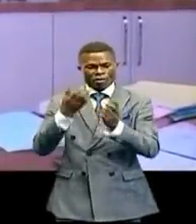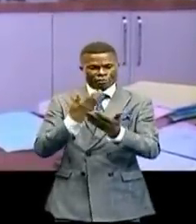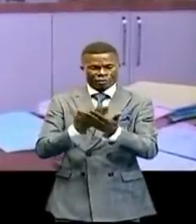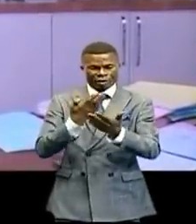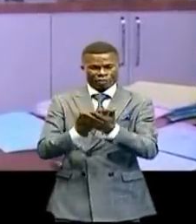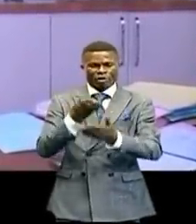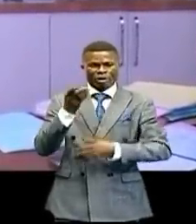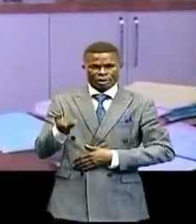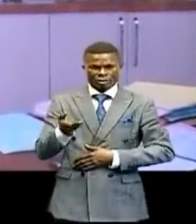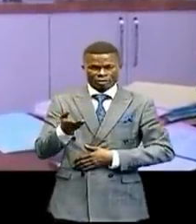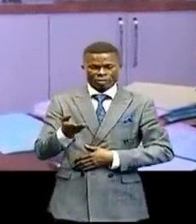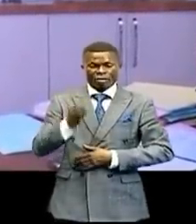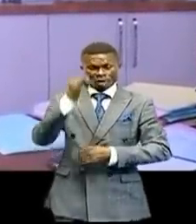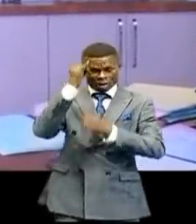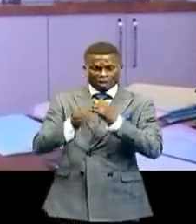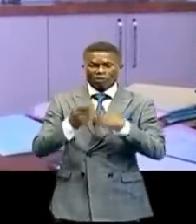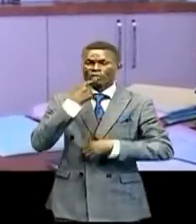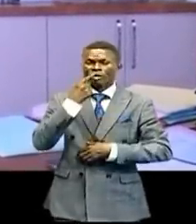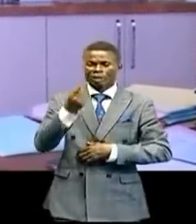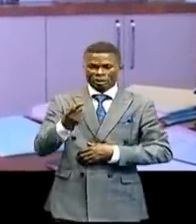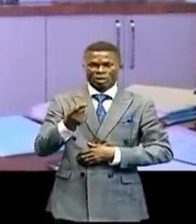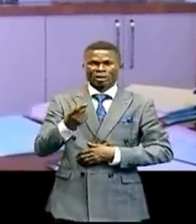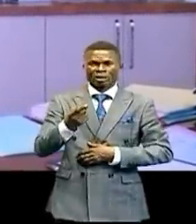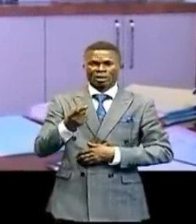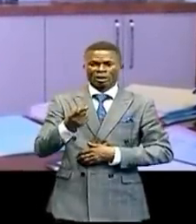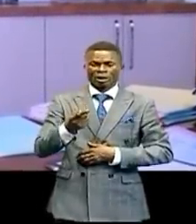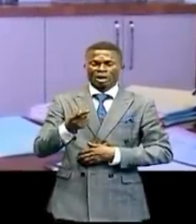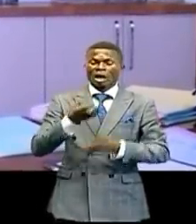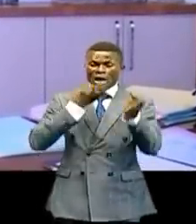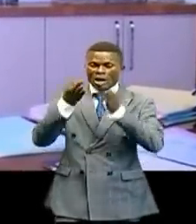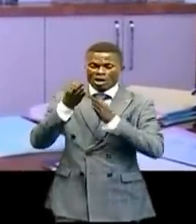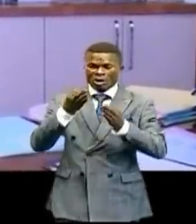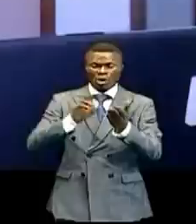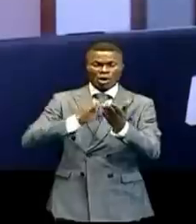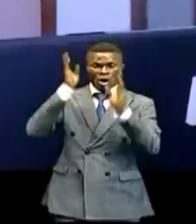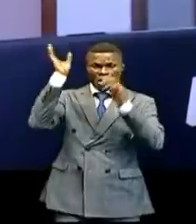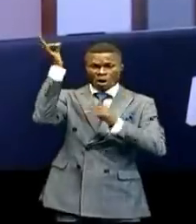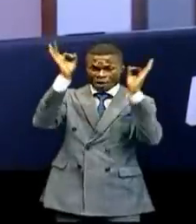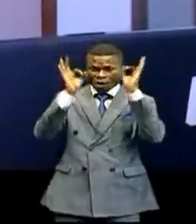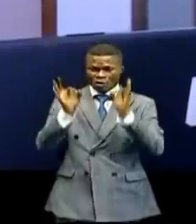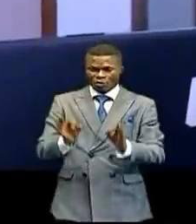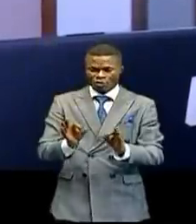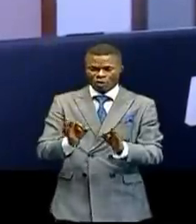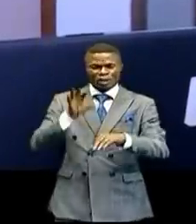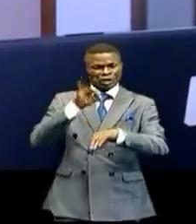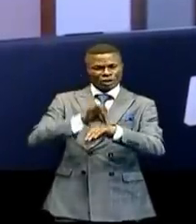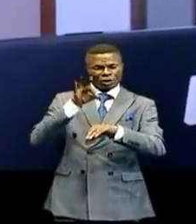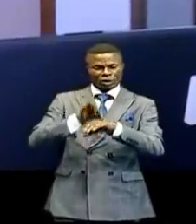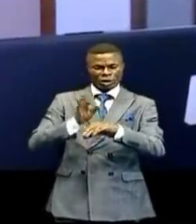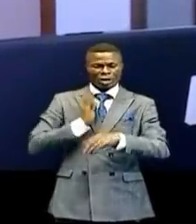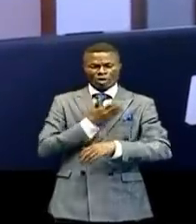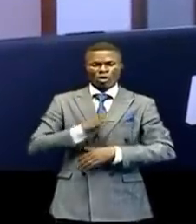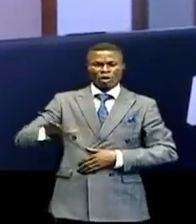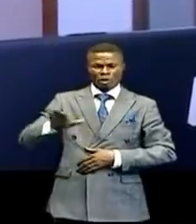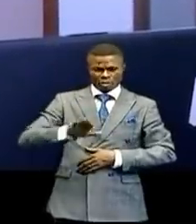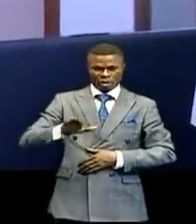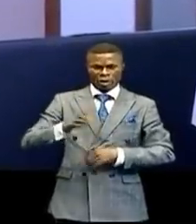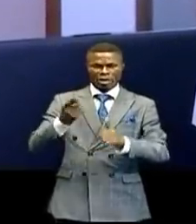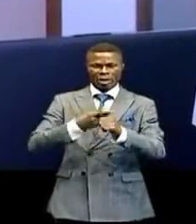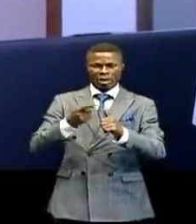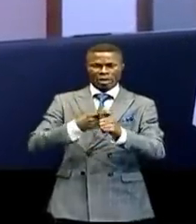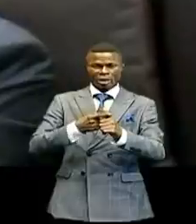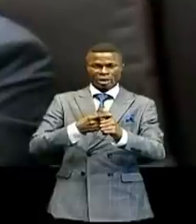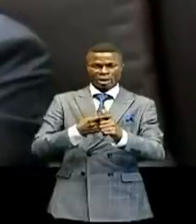rapide. Il a clôturé son propos en précisant que ce forum sera l'occasion pour notre pays, notamment,